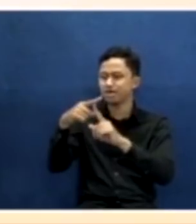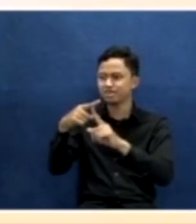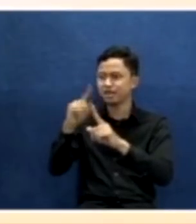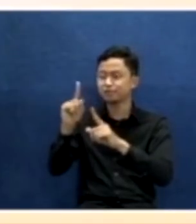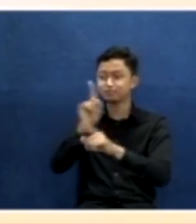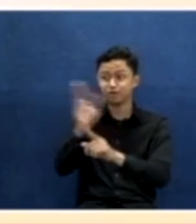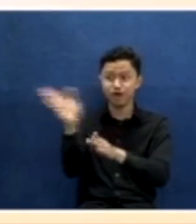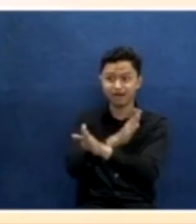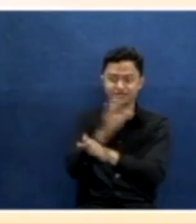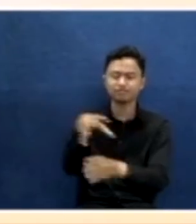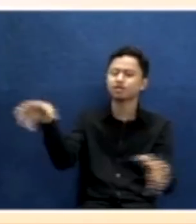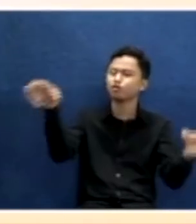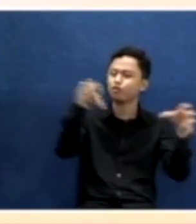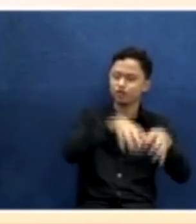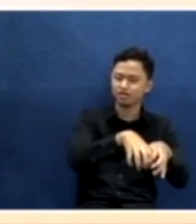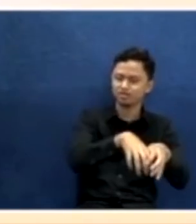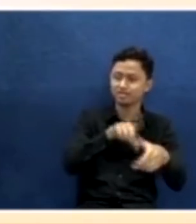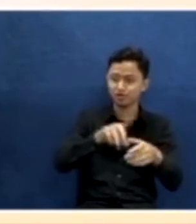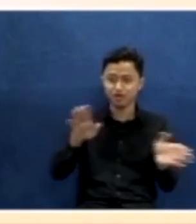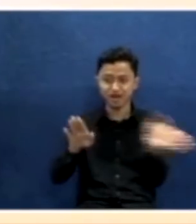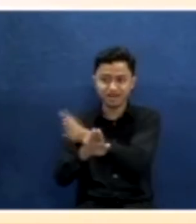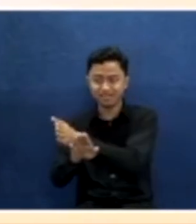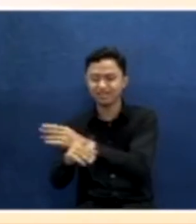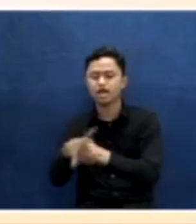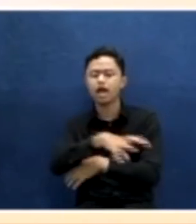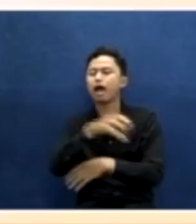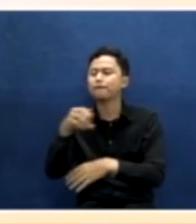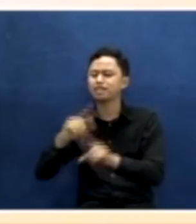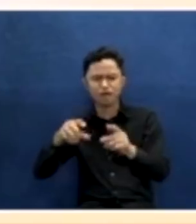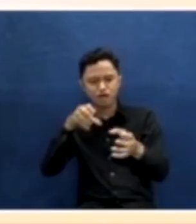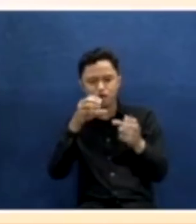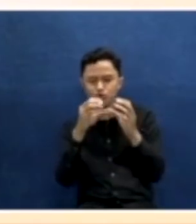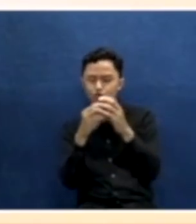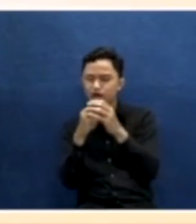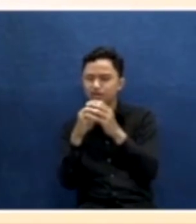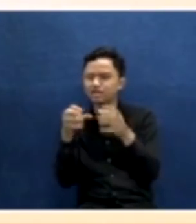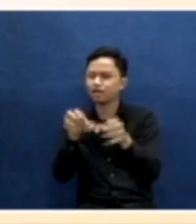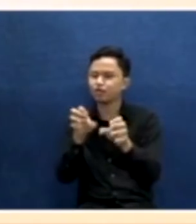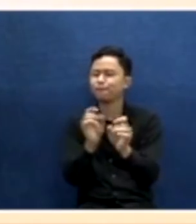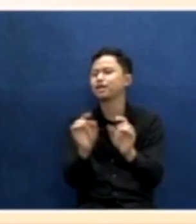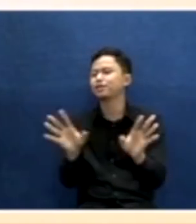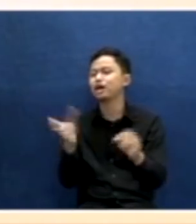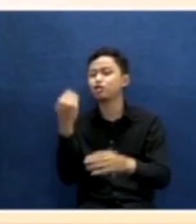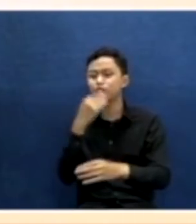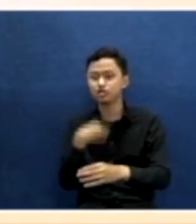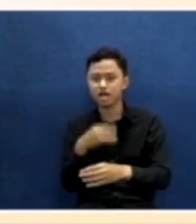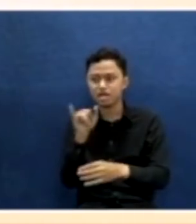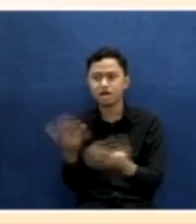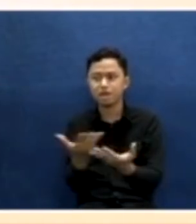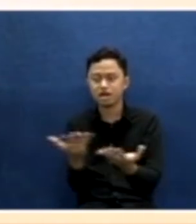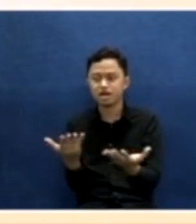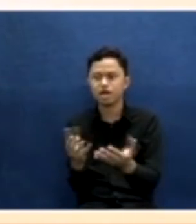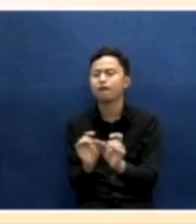hari sebelumnya dan ketika kalian ambil hari setelahnya telur itu sudah berbeda ukurannya dengan telur yang kalian miliki syubhat